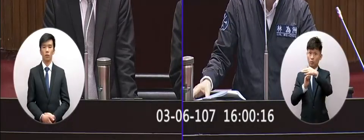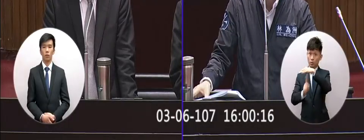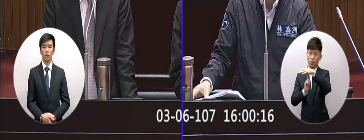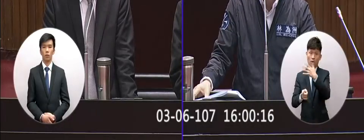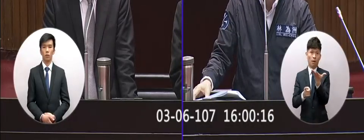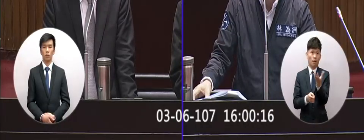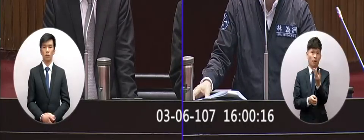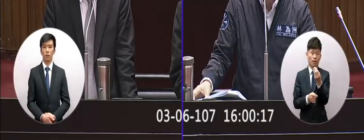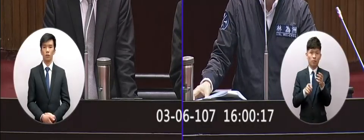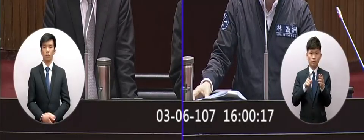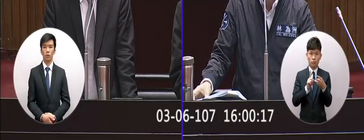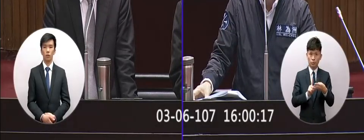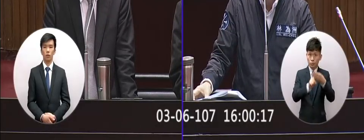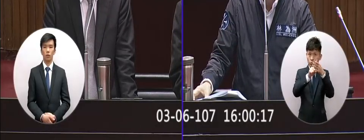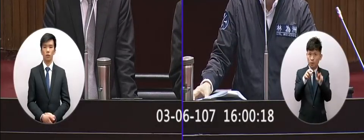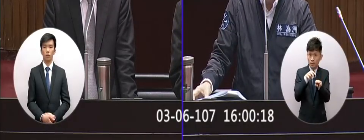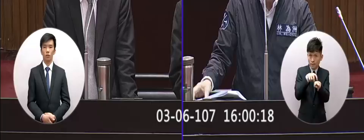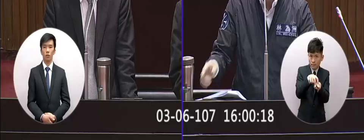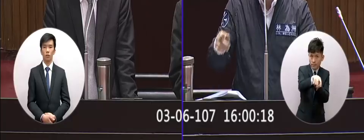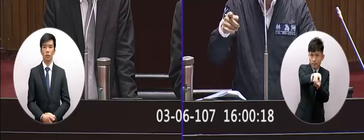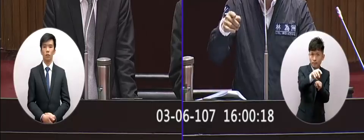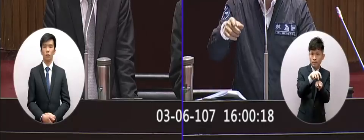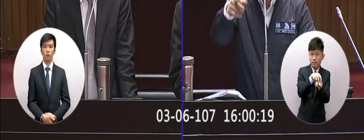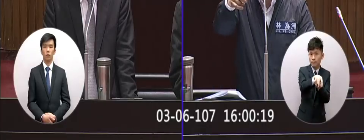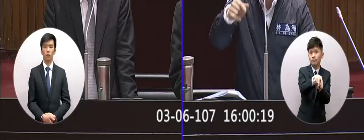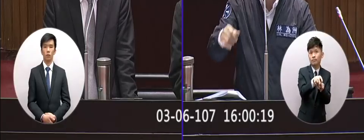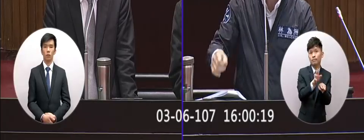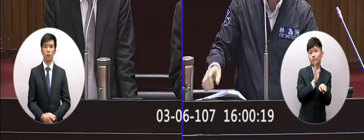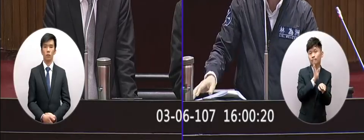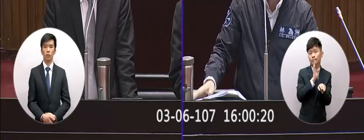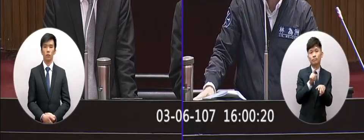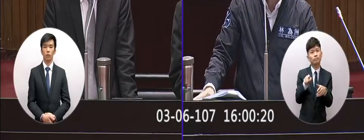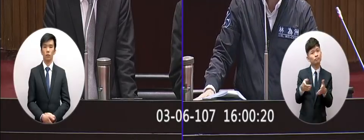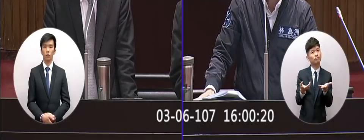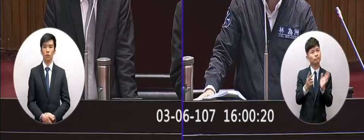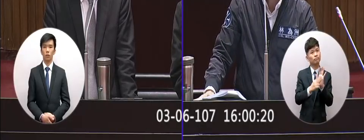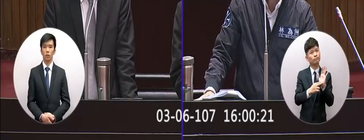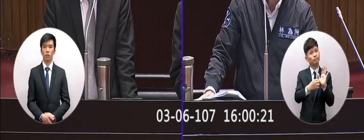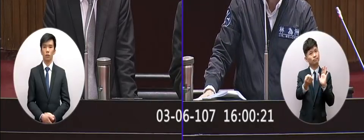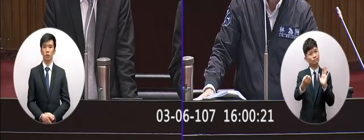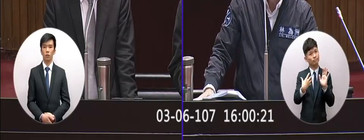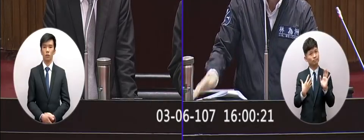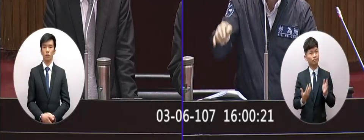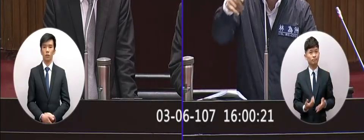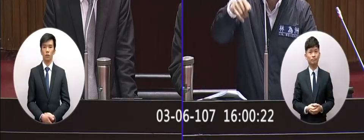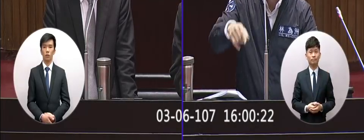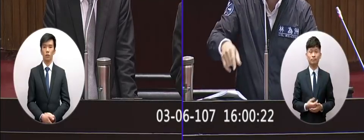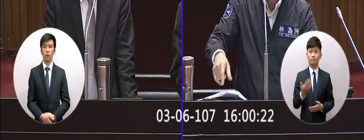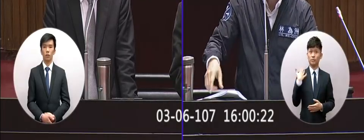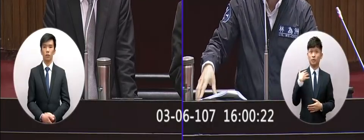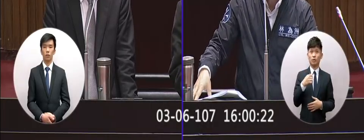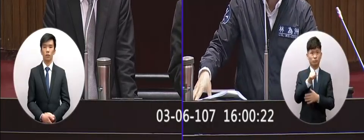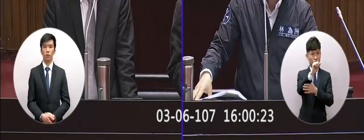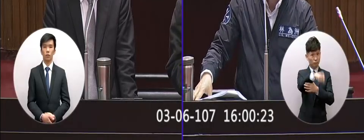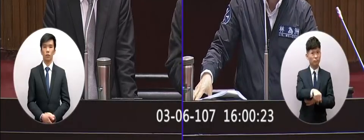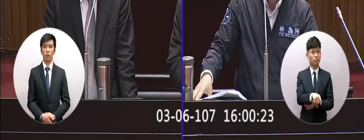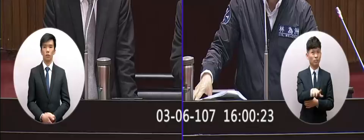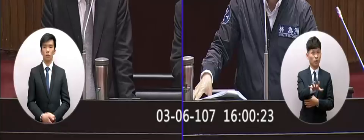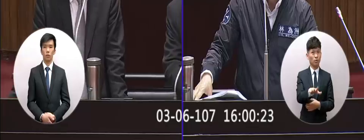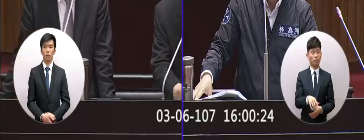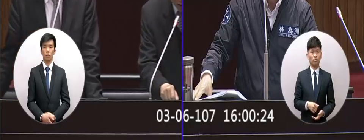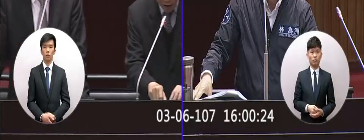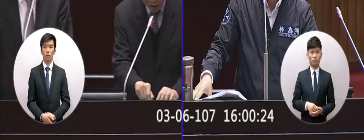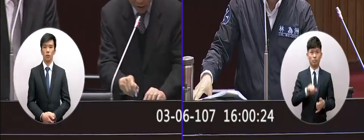要是做轨道的那一部分啊，哦，所以这一部分你要不要稍微解释一下？你那时候答应我们的，欸，